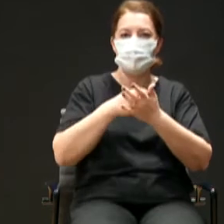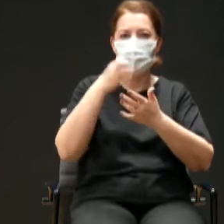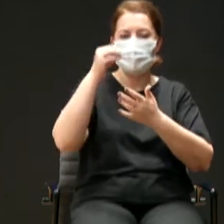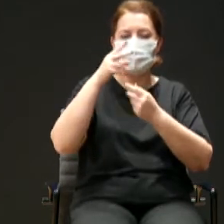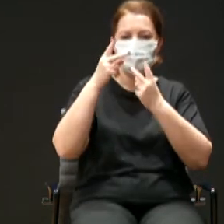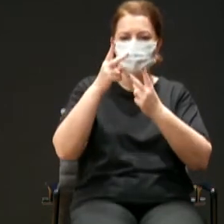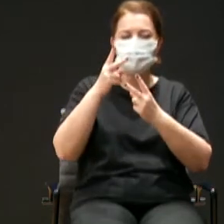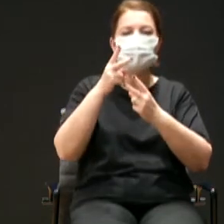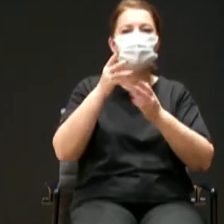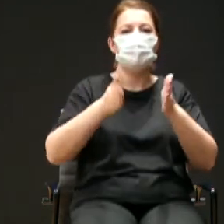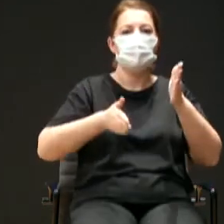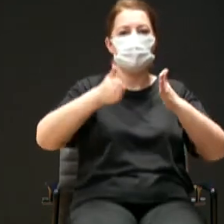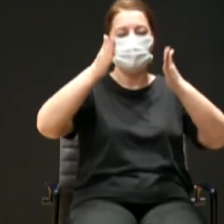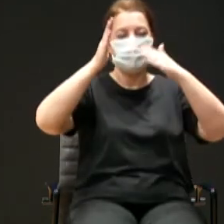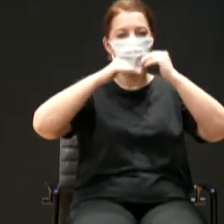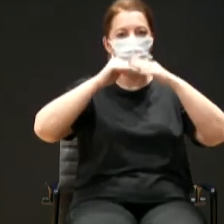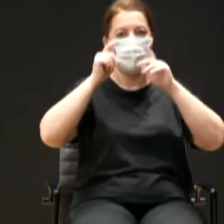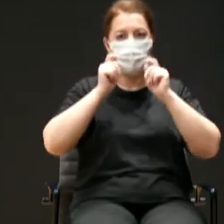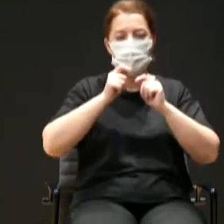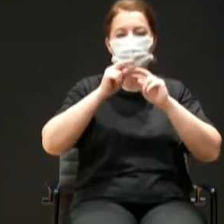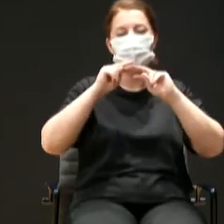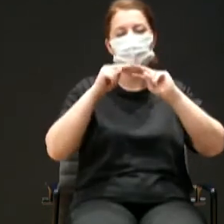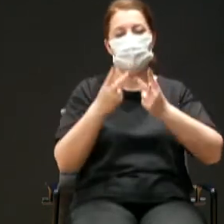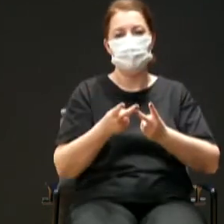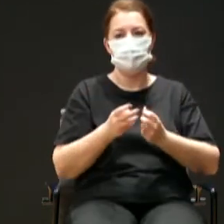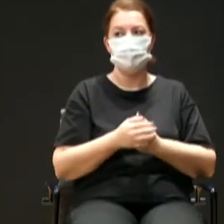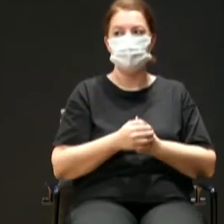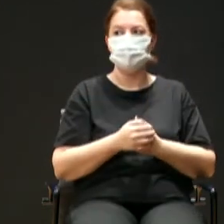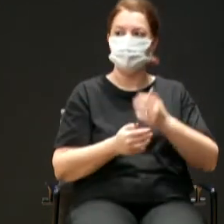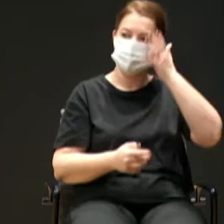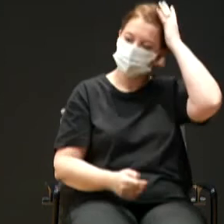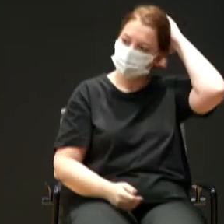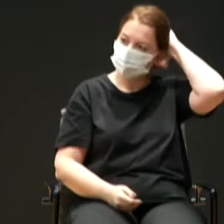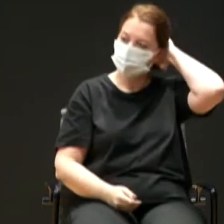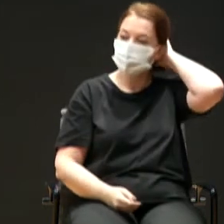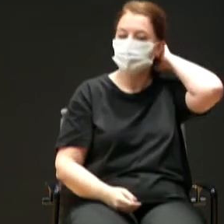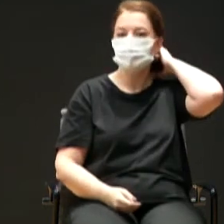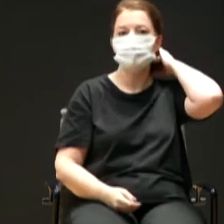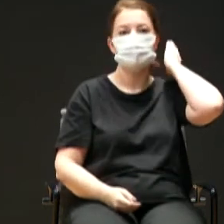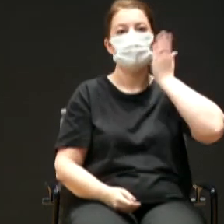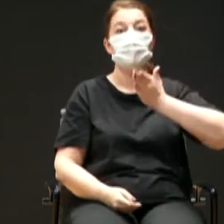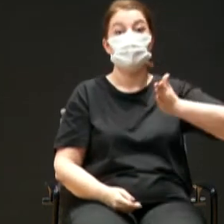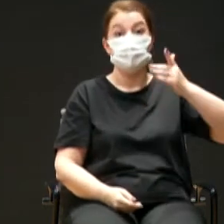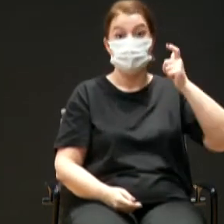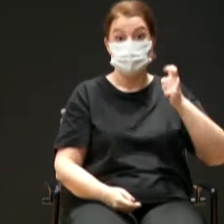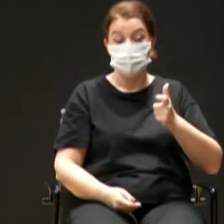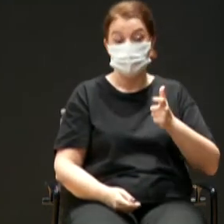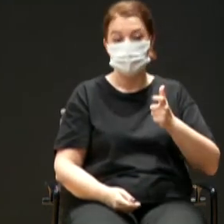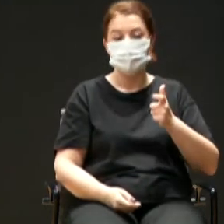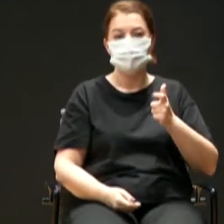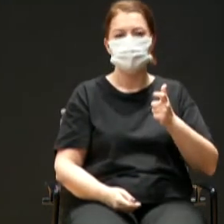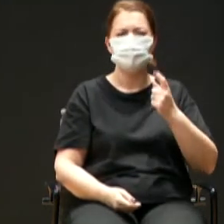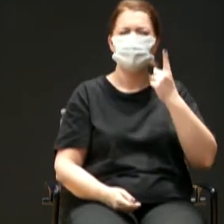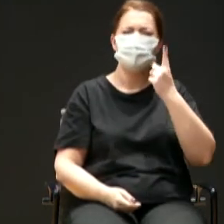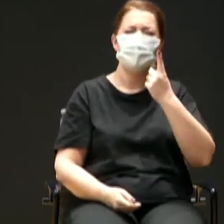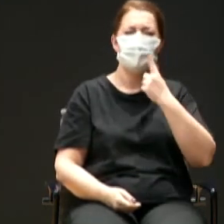üstüne binasını yaptı, devretti. Yani Büyükşehir'den bir şey